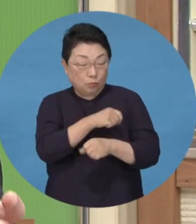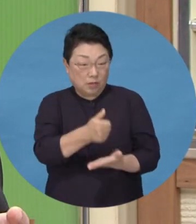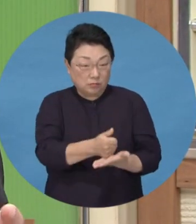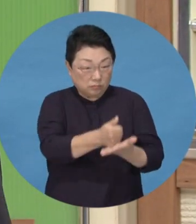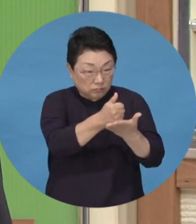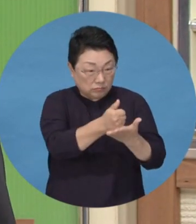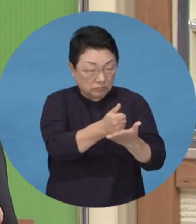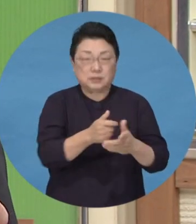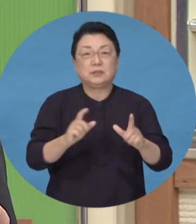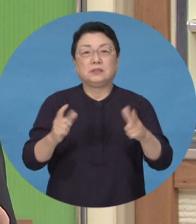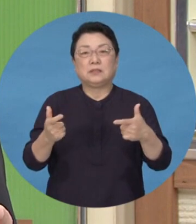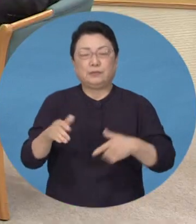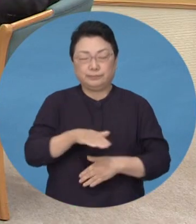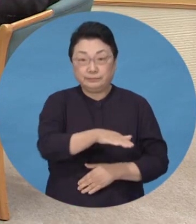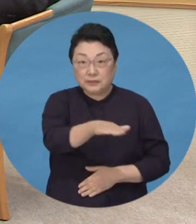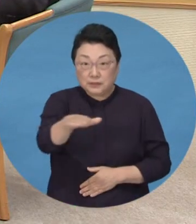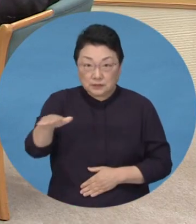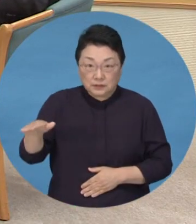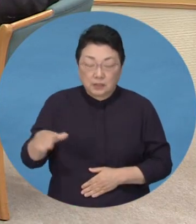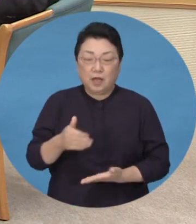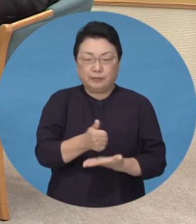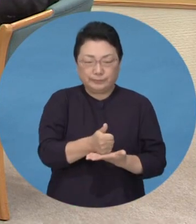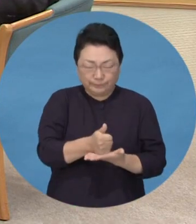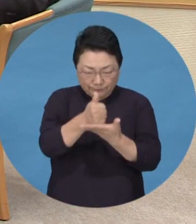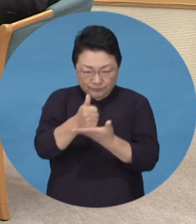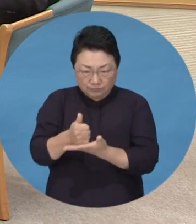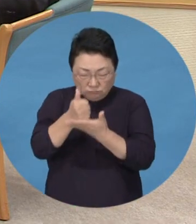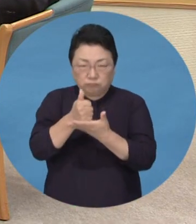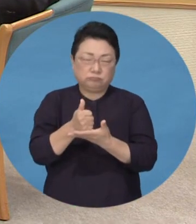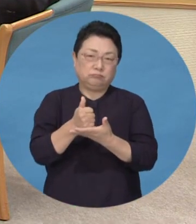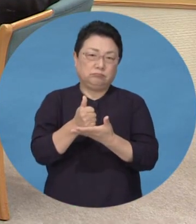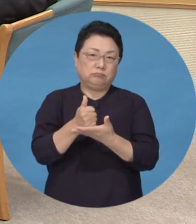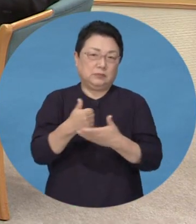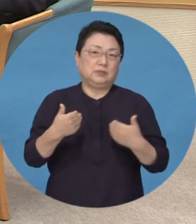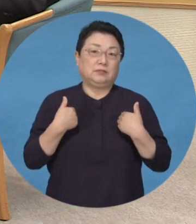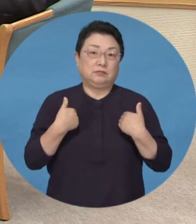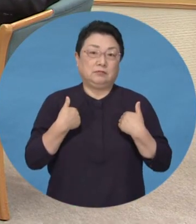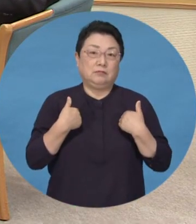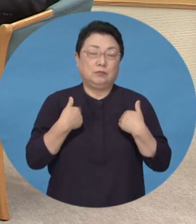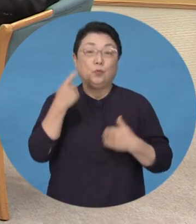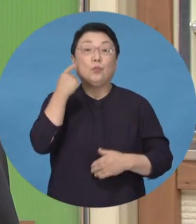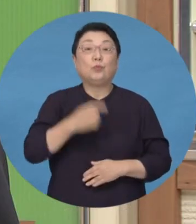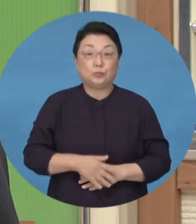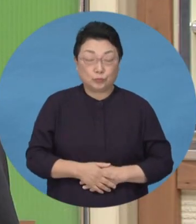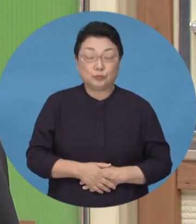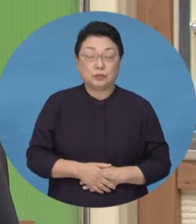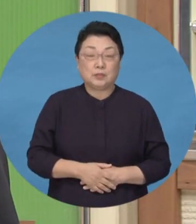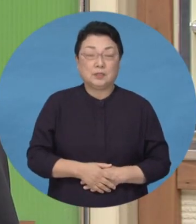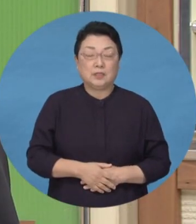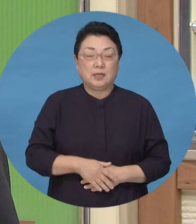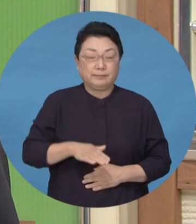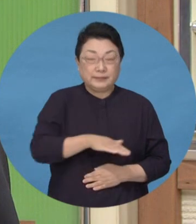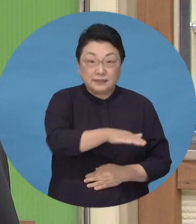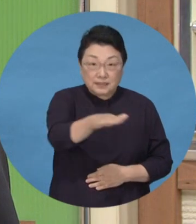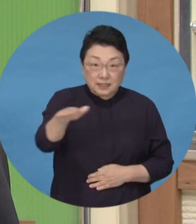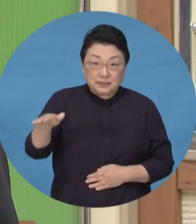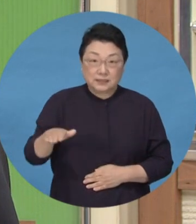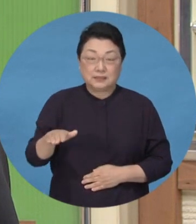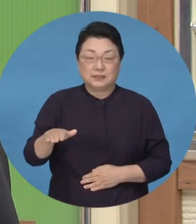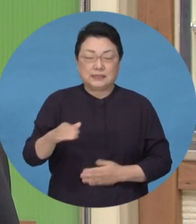あったりとかそうではなくてみんなに役に立つものでであるべきだ多くの人に